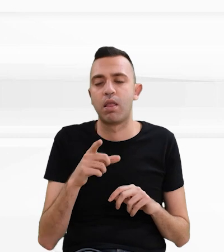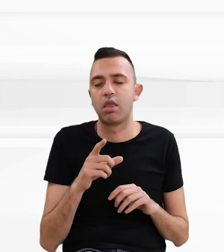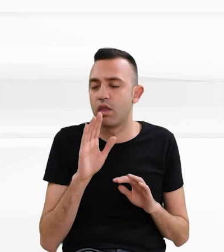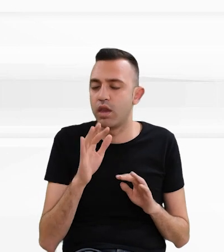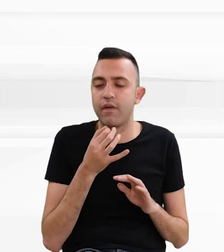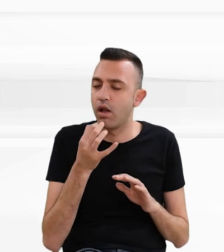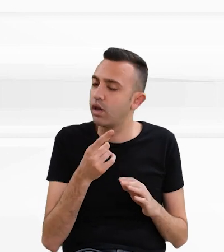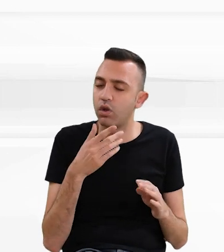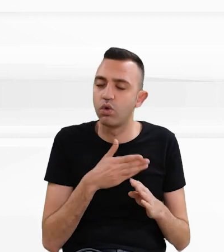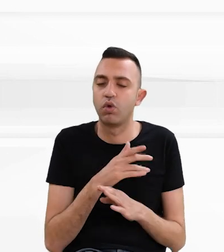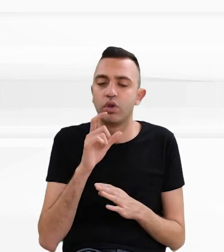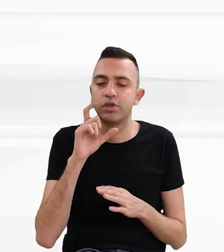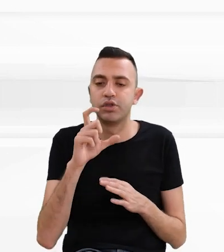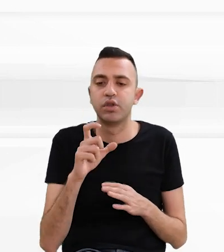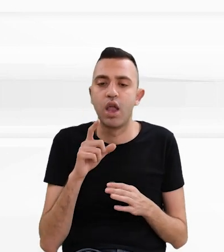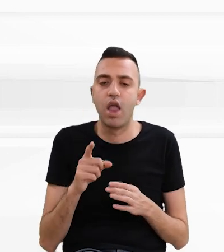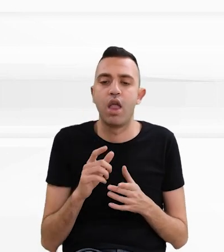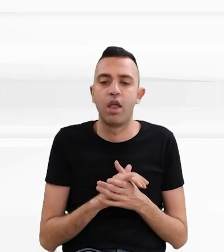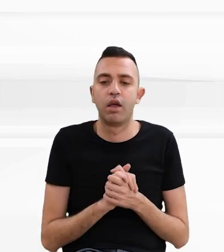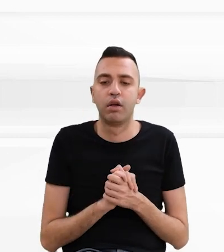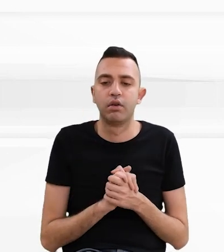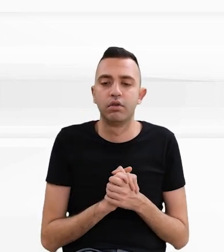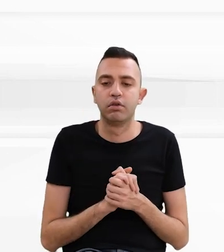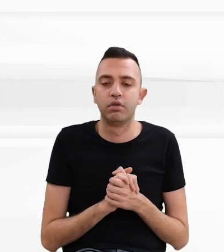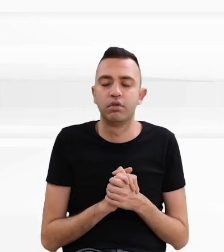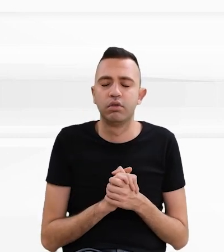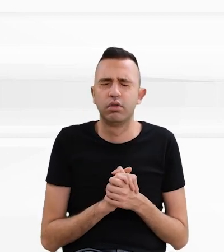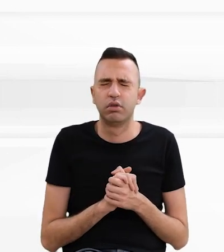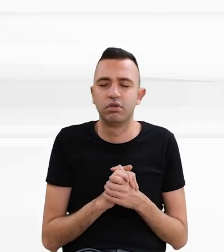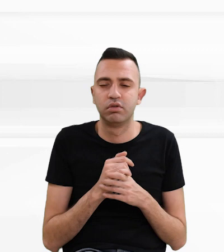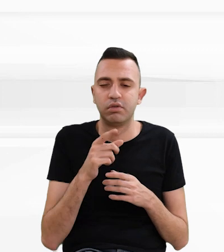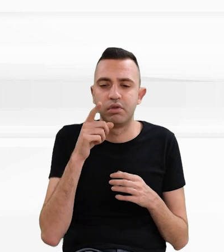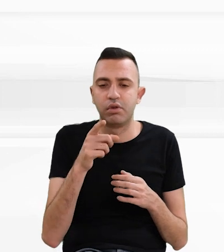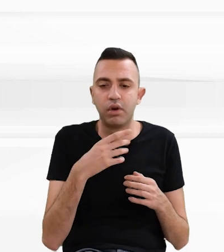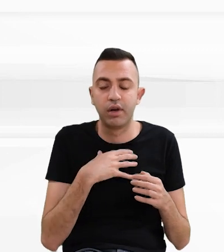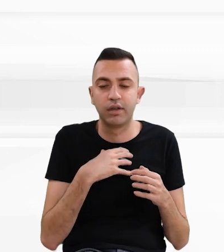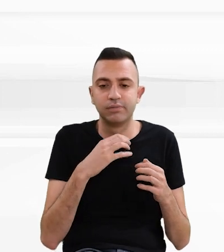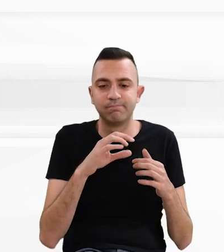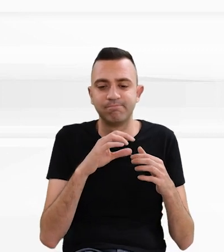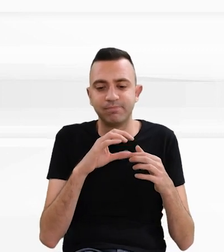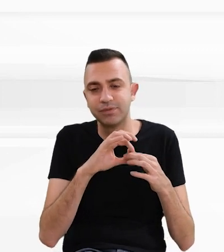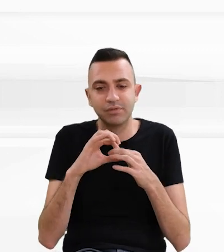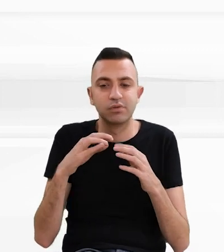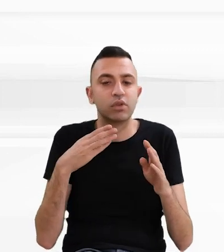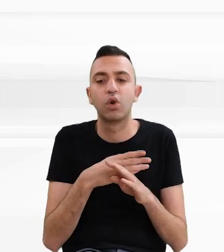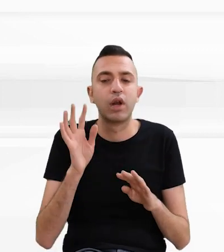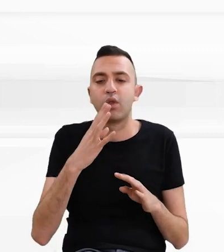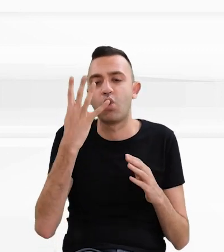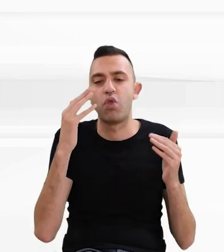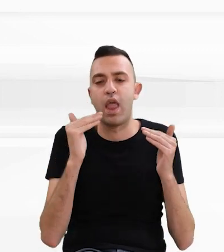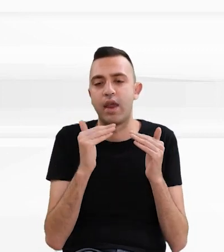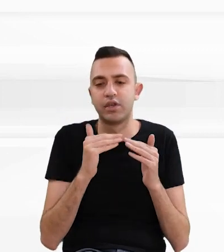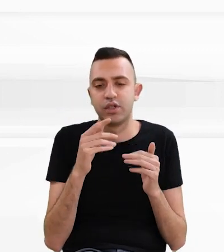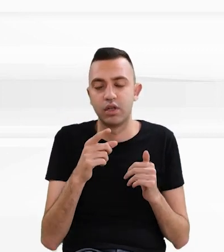halde bu ifadem doğru Ceyla bakalım CD buradaki iş Dur bakalım şu sayımız burada gösterimi